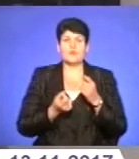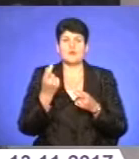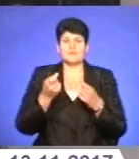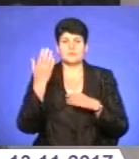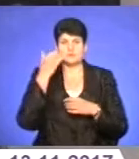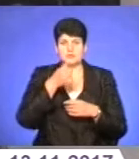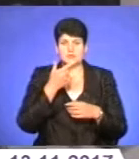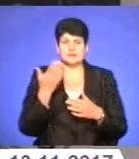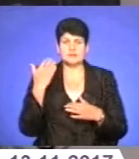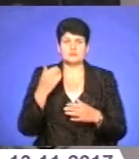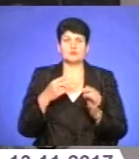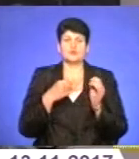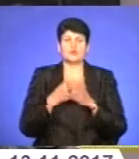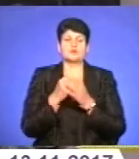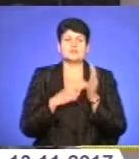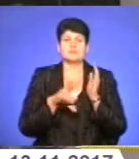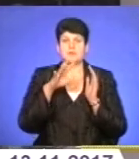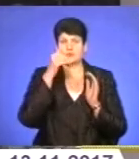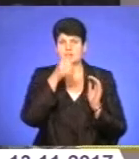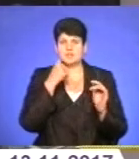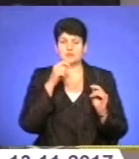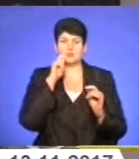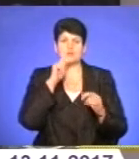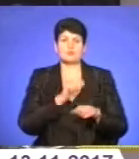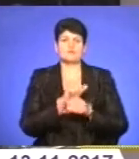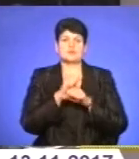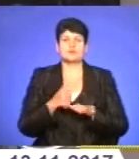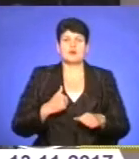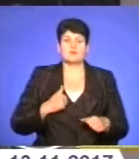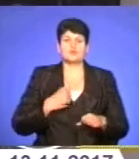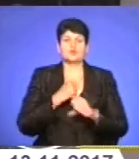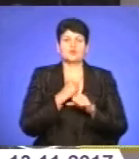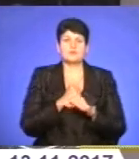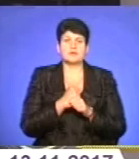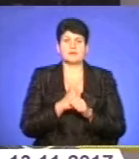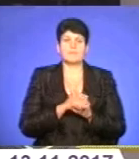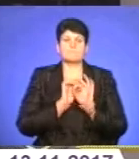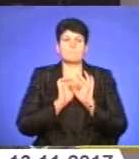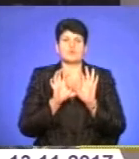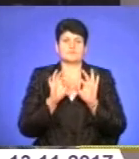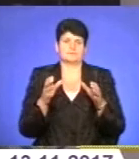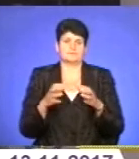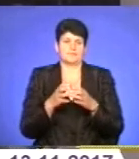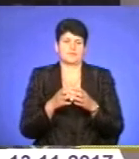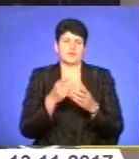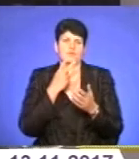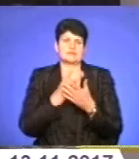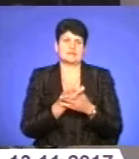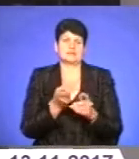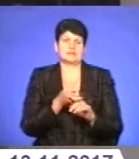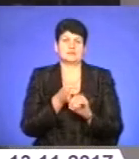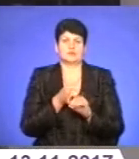річниці 75-ї річниці Української повстанської армії, зробити таку певну просвітницьку кампанію і показати тяглість боротьби з